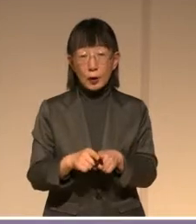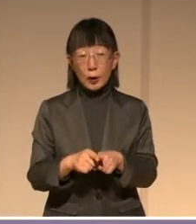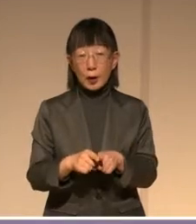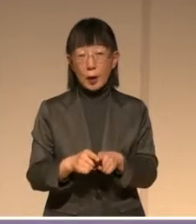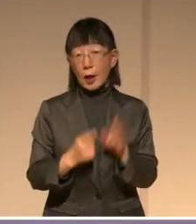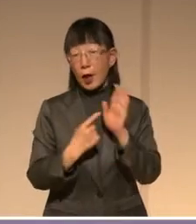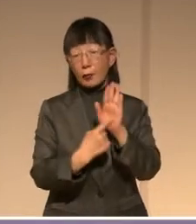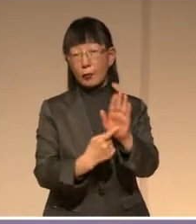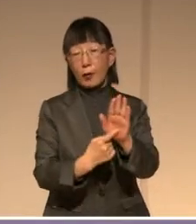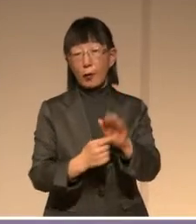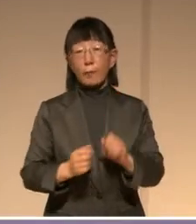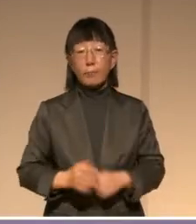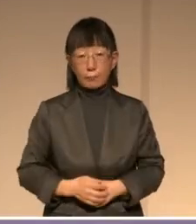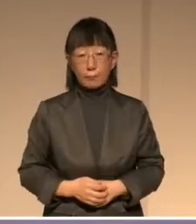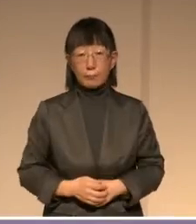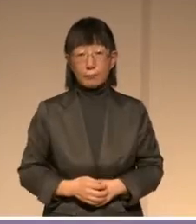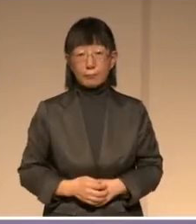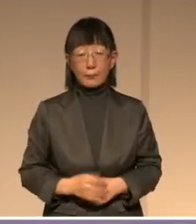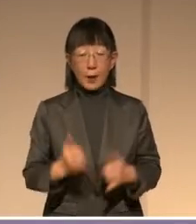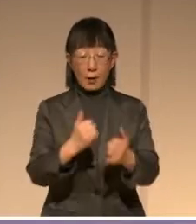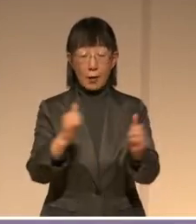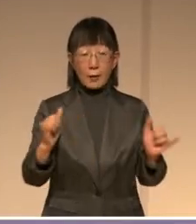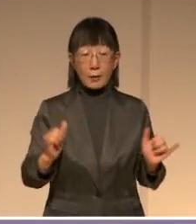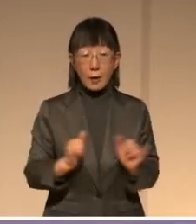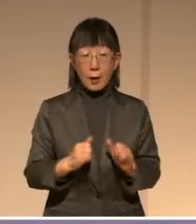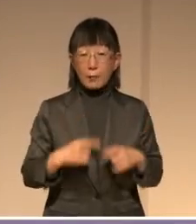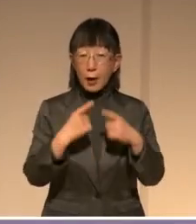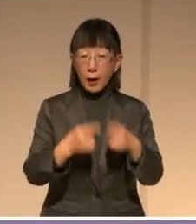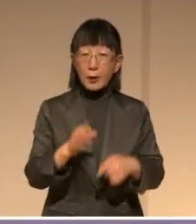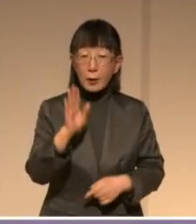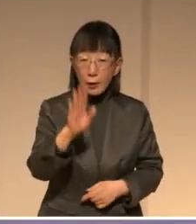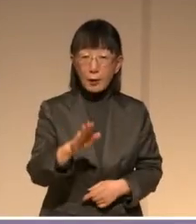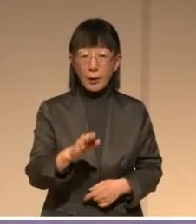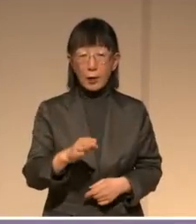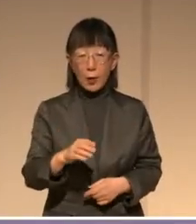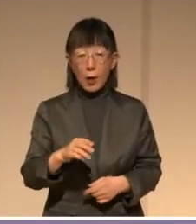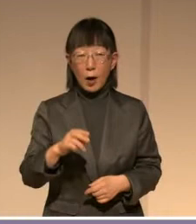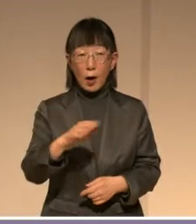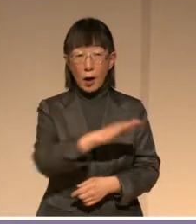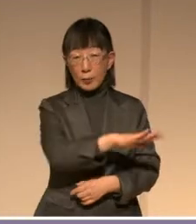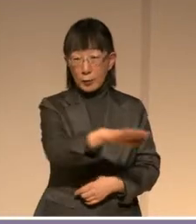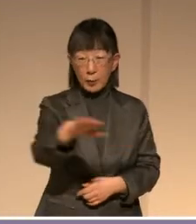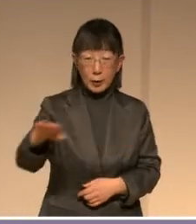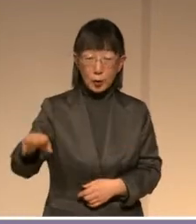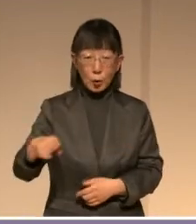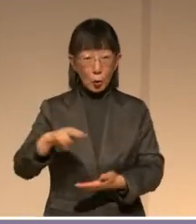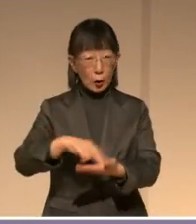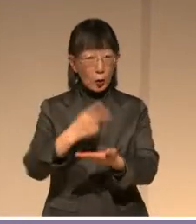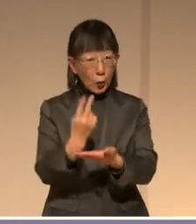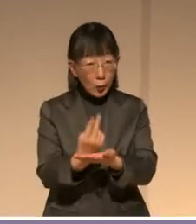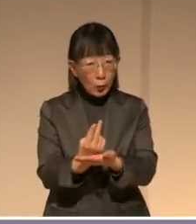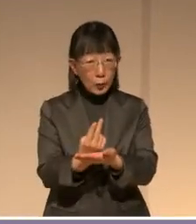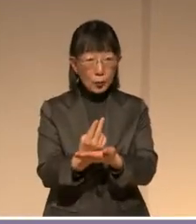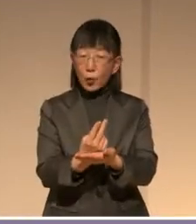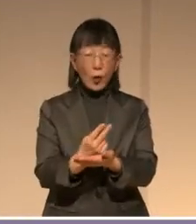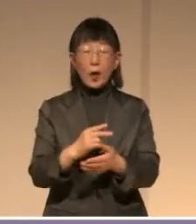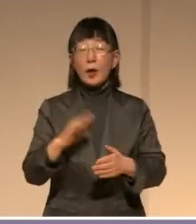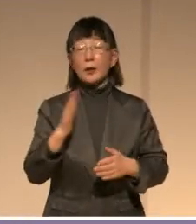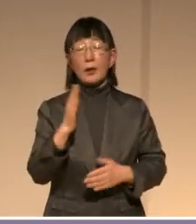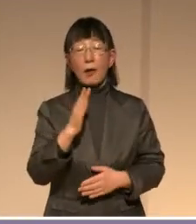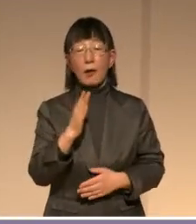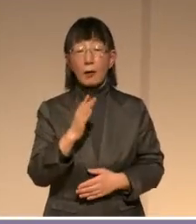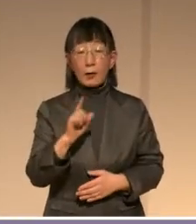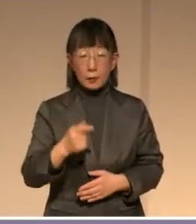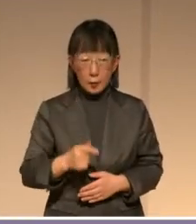社会人になってから餅一外で逆立ちのダイブしてなかったので大人になってからゴンな人前で逆立ちすることになる